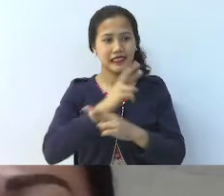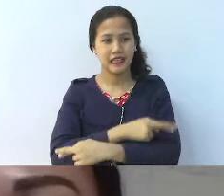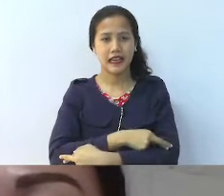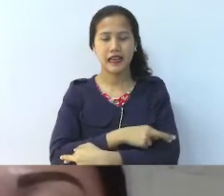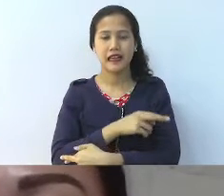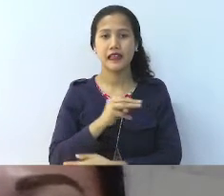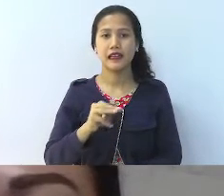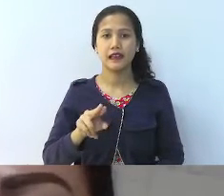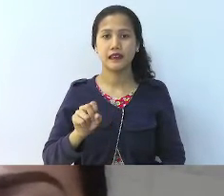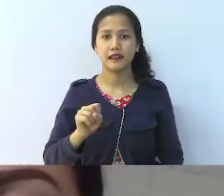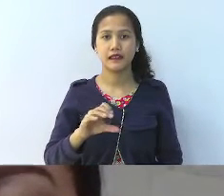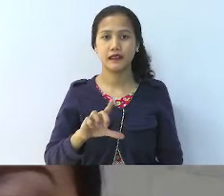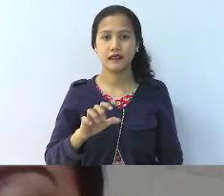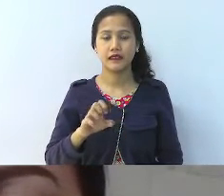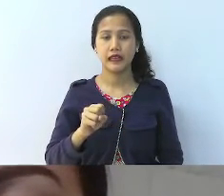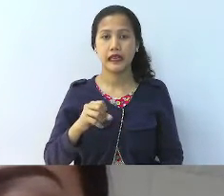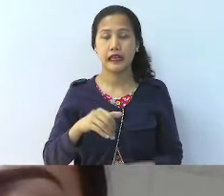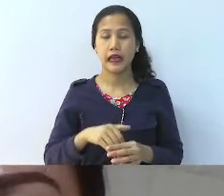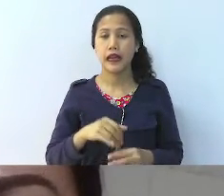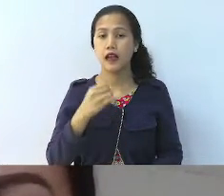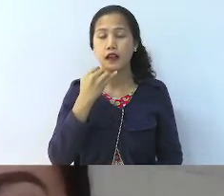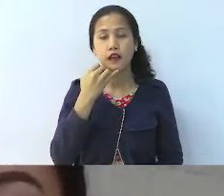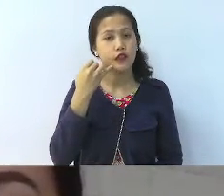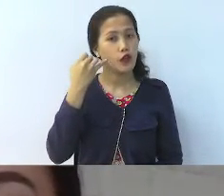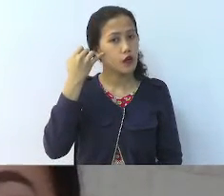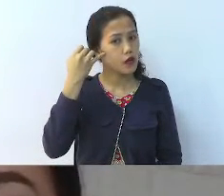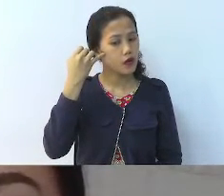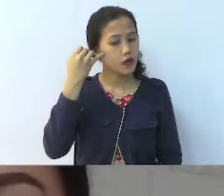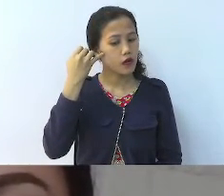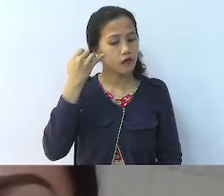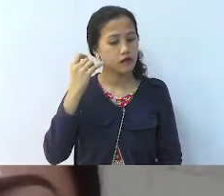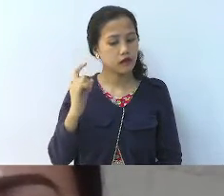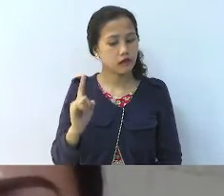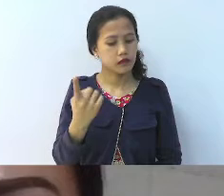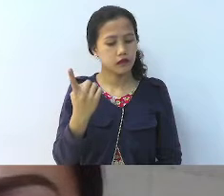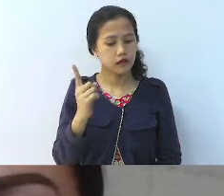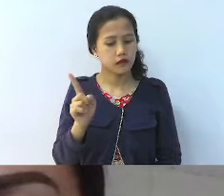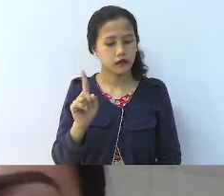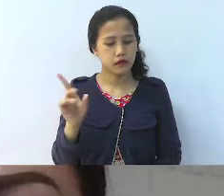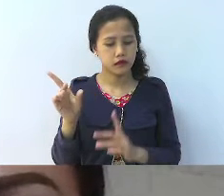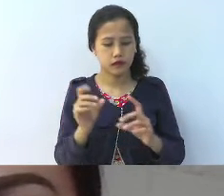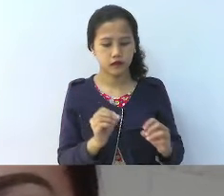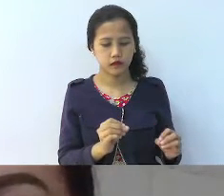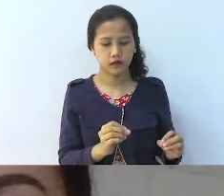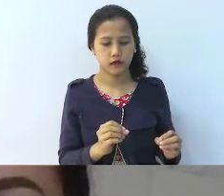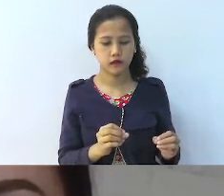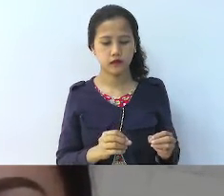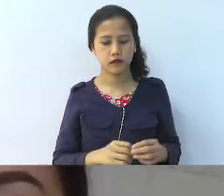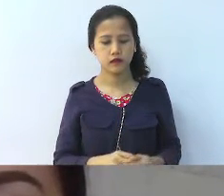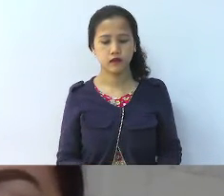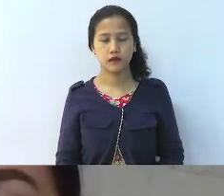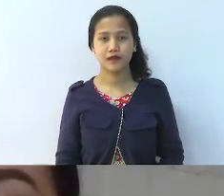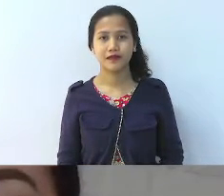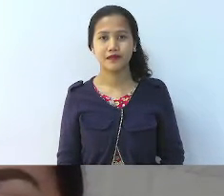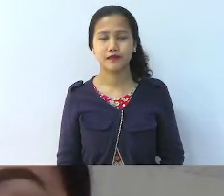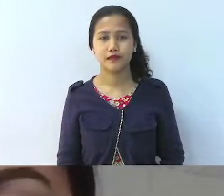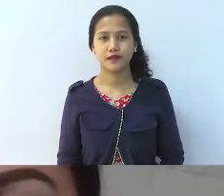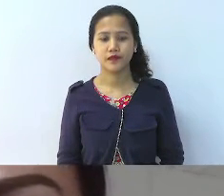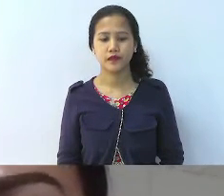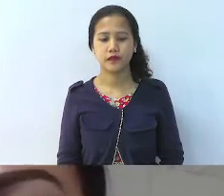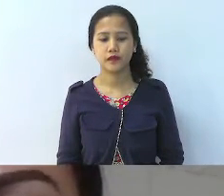Yung pag-forward ng baba rin. Yan. At meron ding tinatawag na rocabados